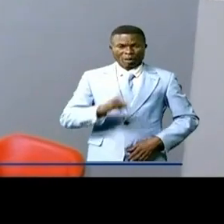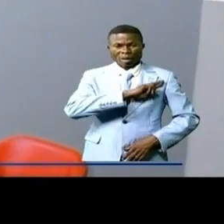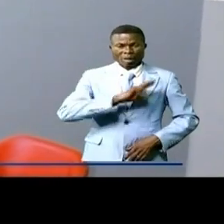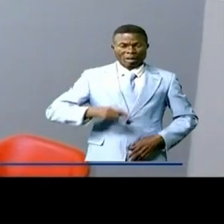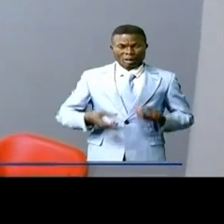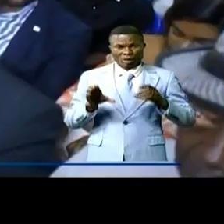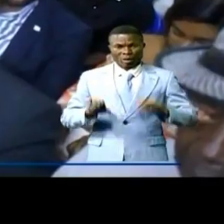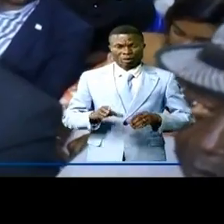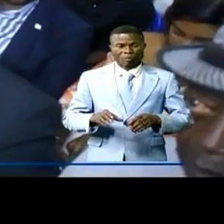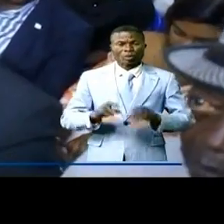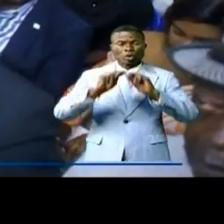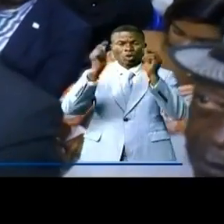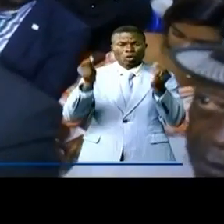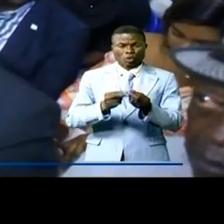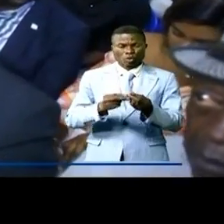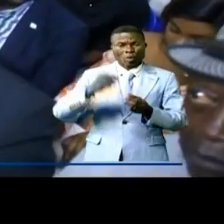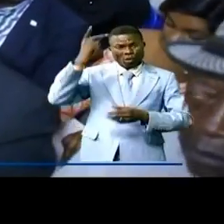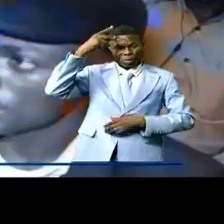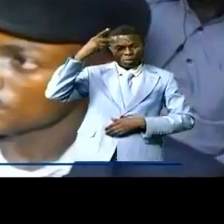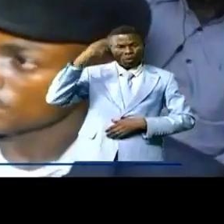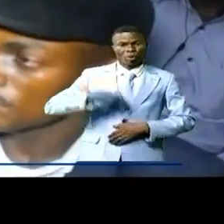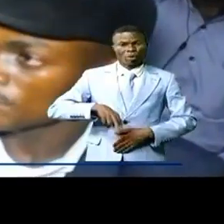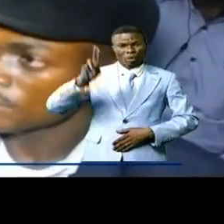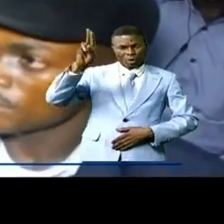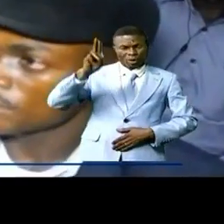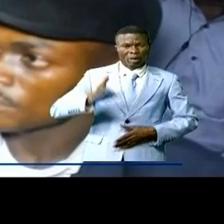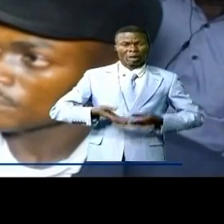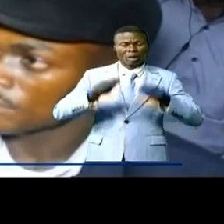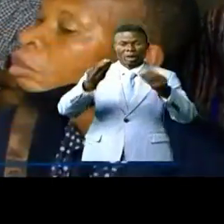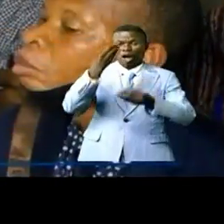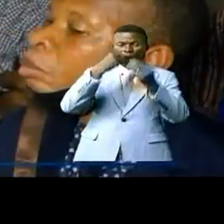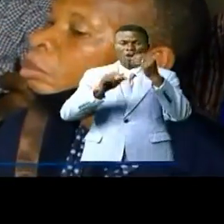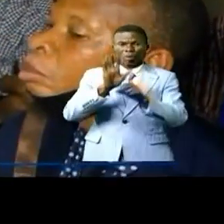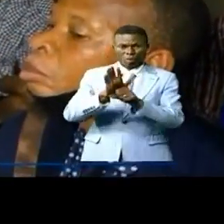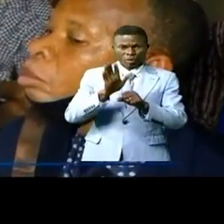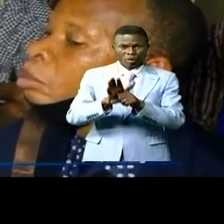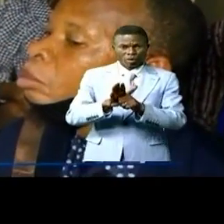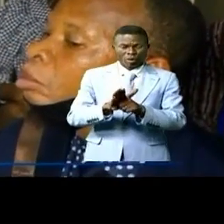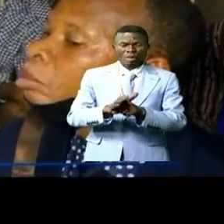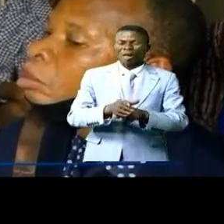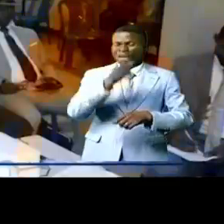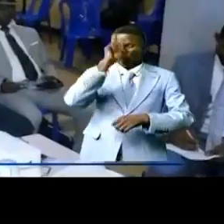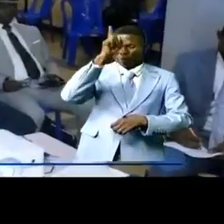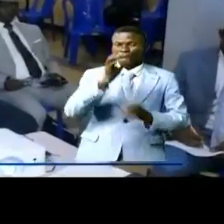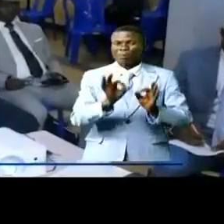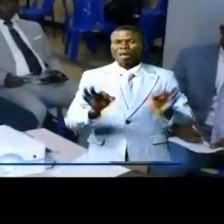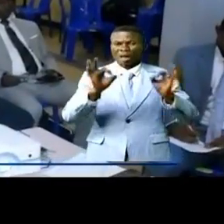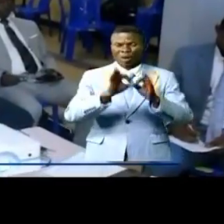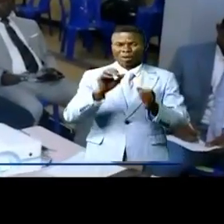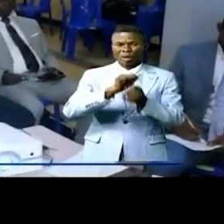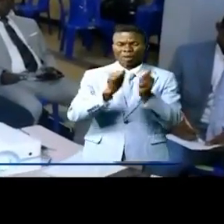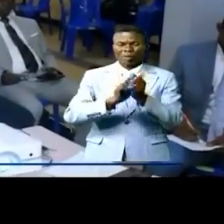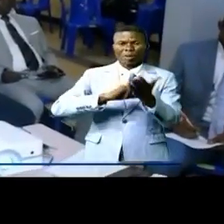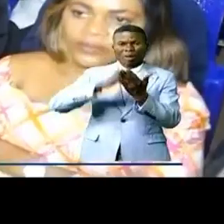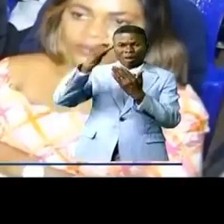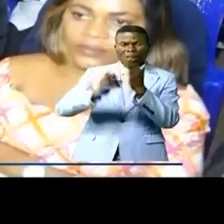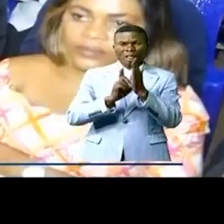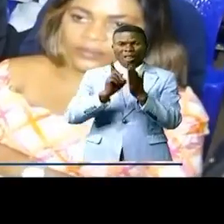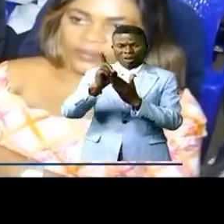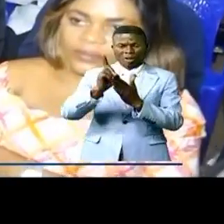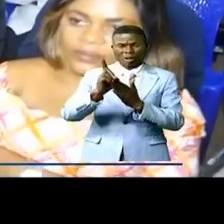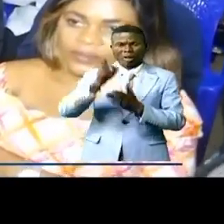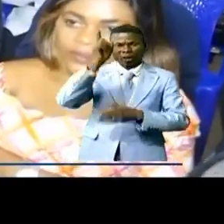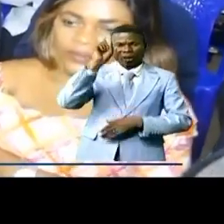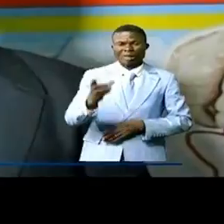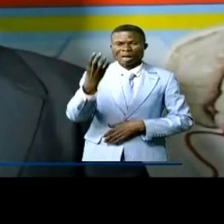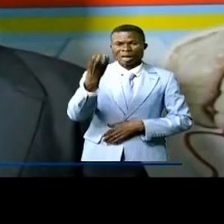tables du parti présidentiel propose que la nourriture soit une priorité dans le cadre du projet de développement de sa quarante